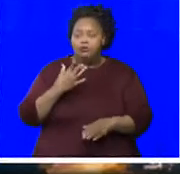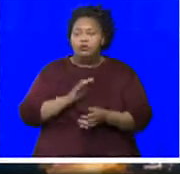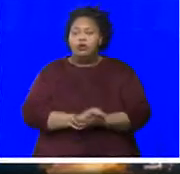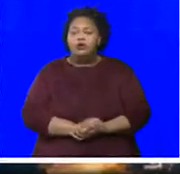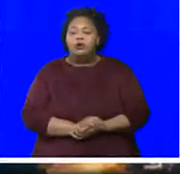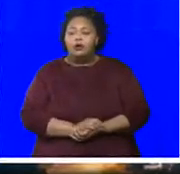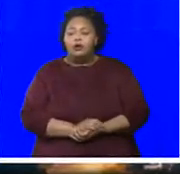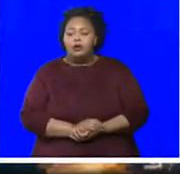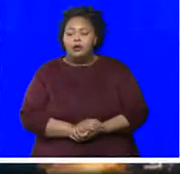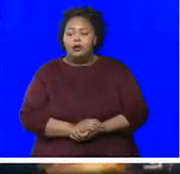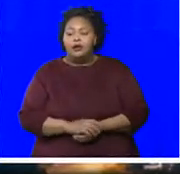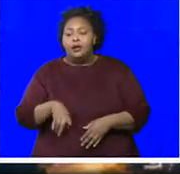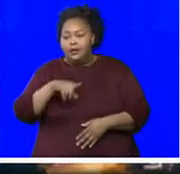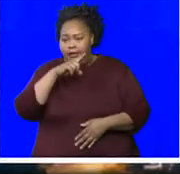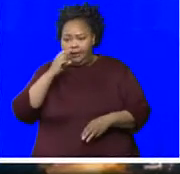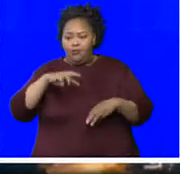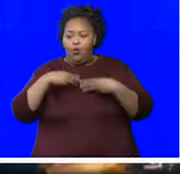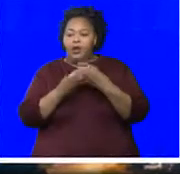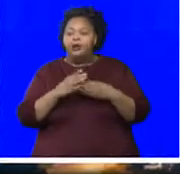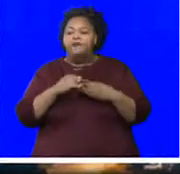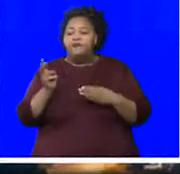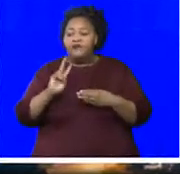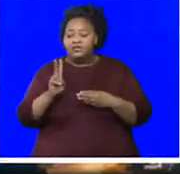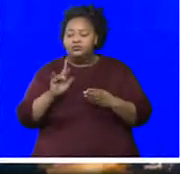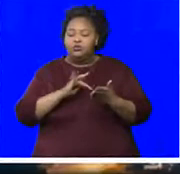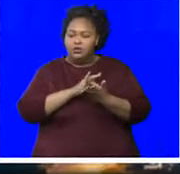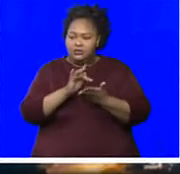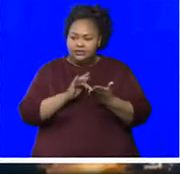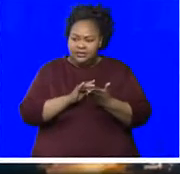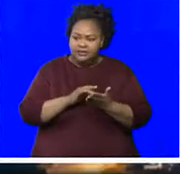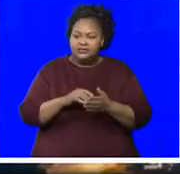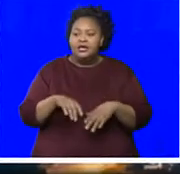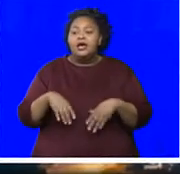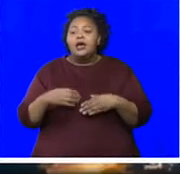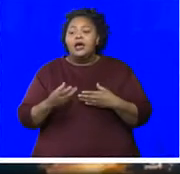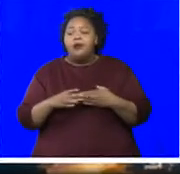tesintfu letitinkulungwane letisihlanu naletilikhulu nemashumi lamabili